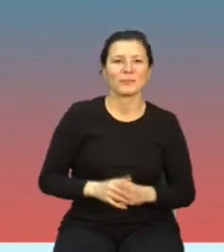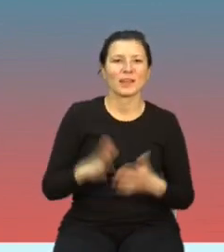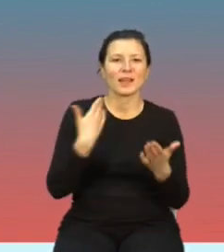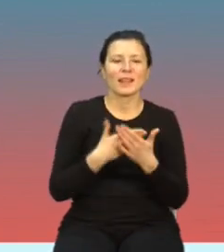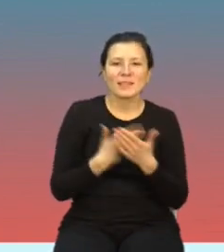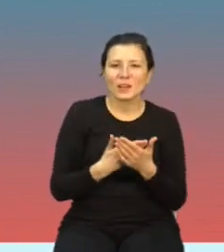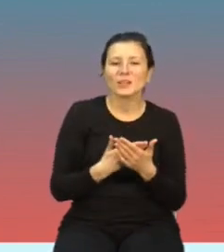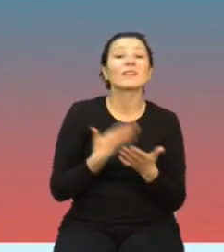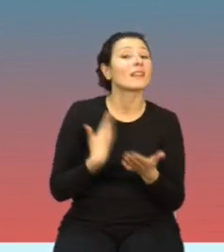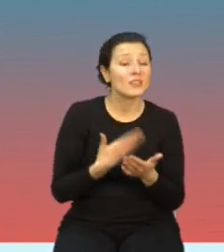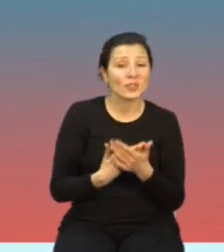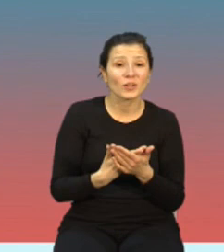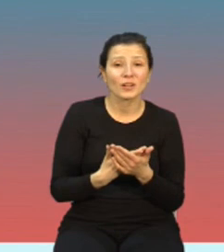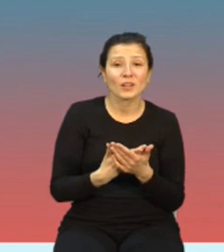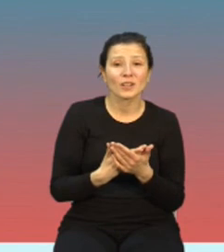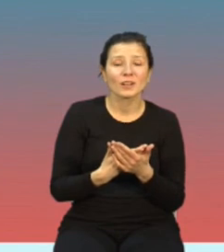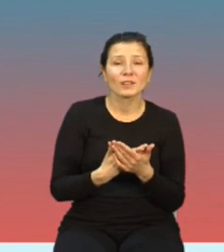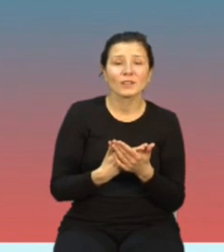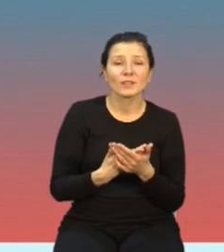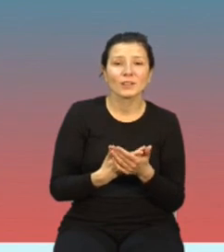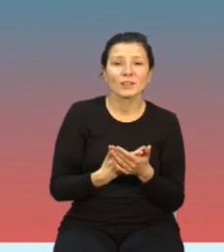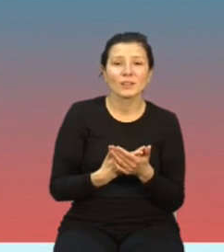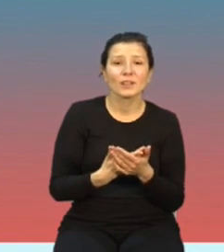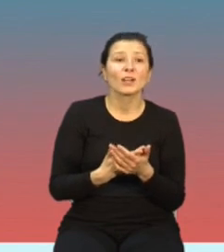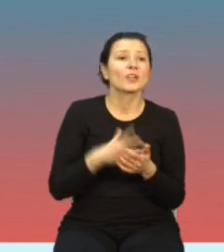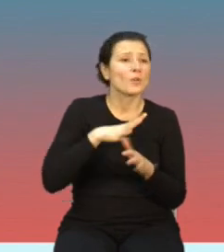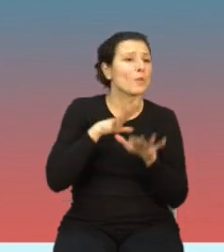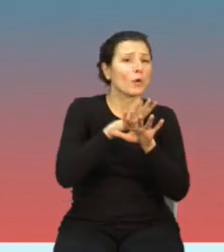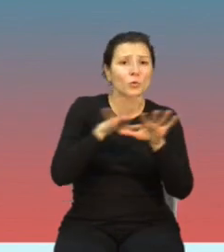poradzić sobie z dużą ilością obaw